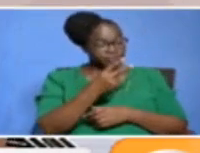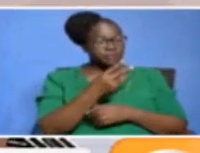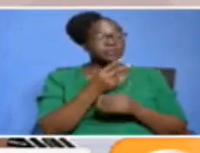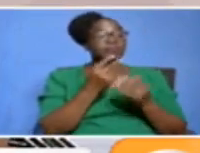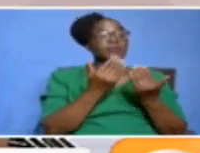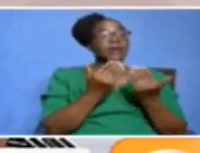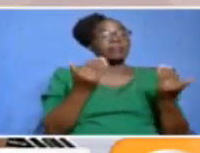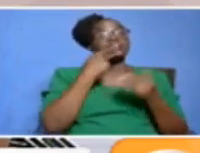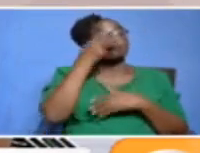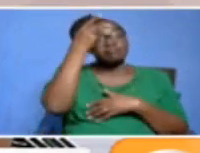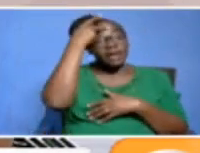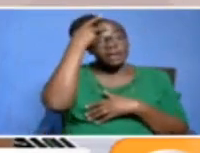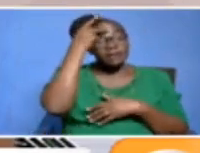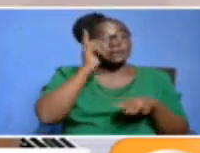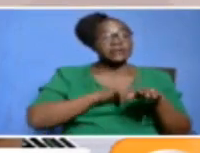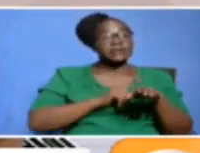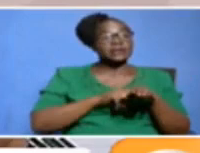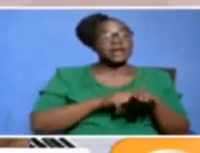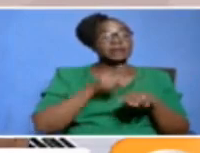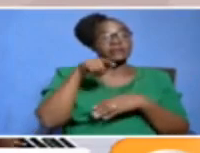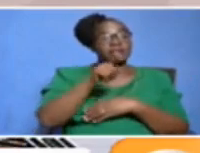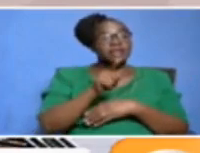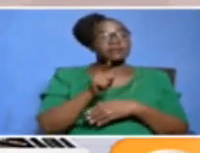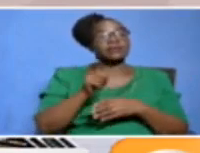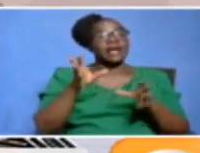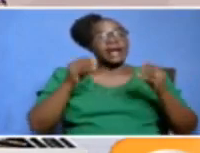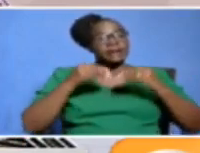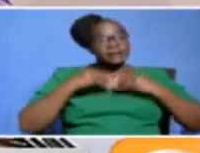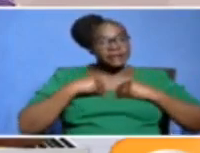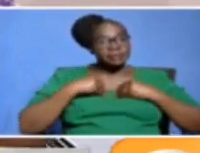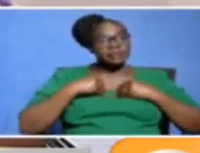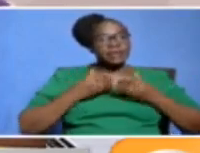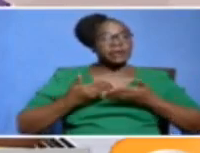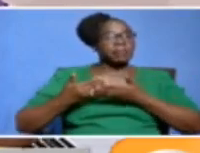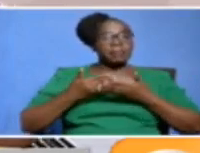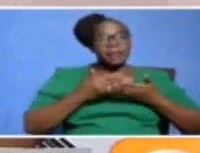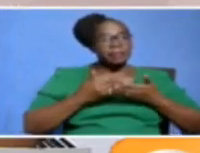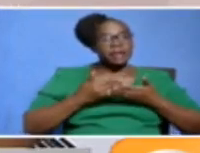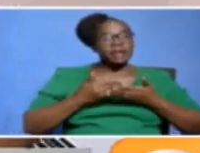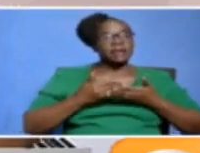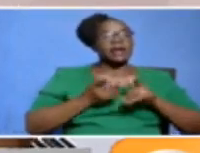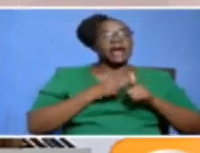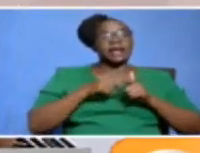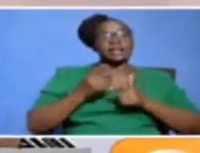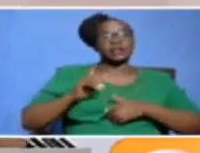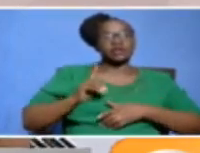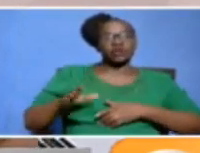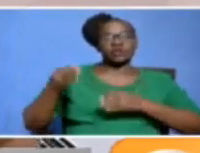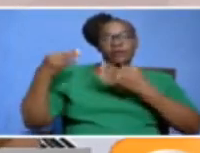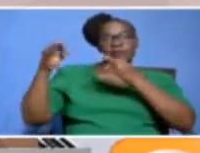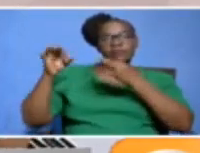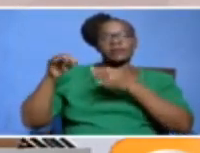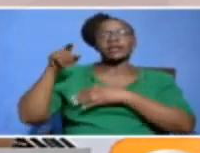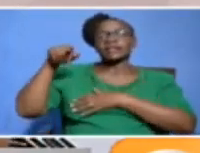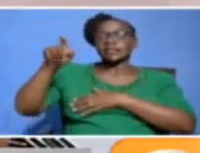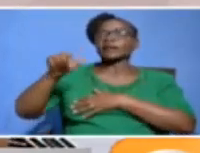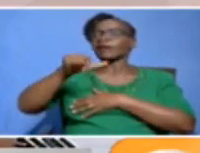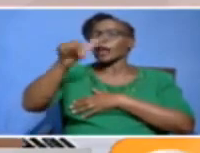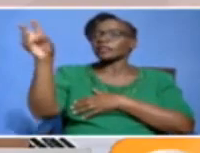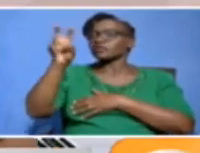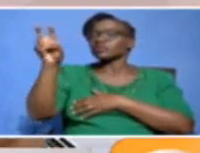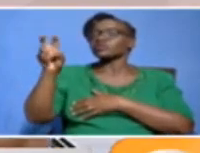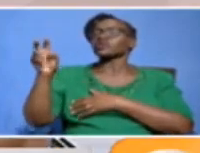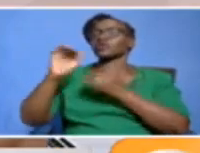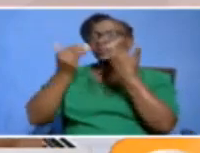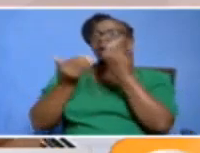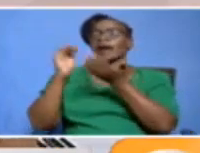wanaozaliwa. Ukimkumbatia vizuri sana na kuachia mtoto nafasi atakuletea mwingine. Lazima ajue kwamba alizaa na